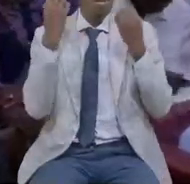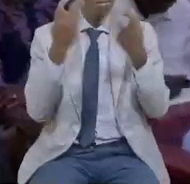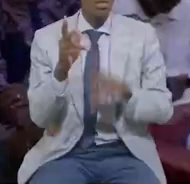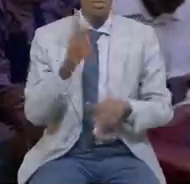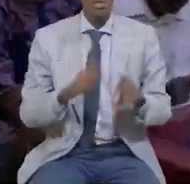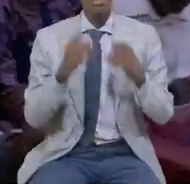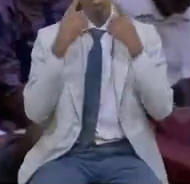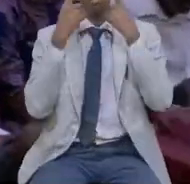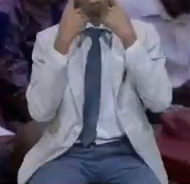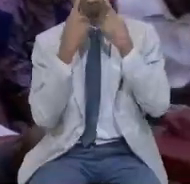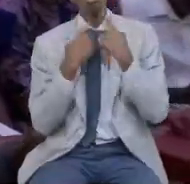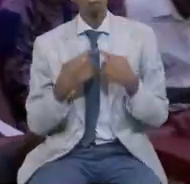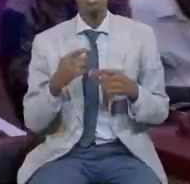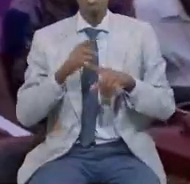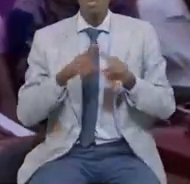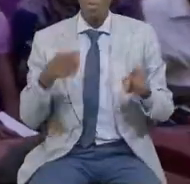réjouissez-vous,